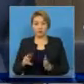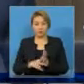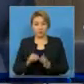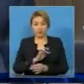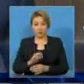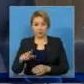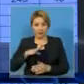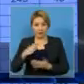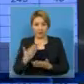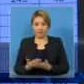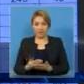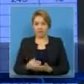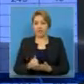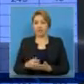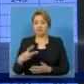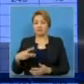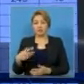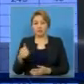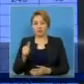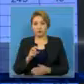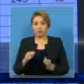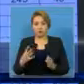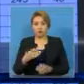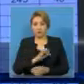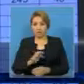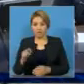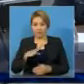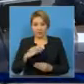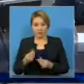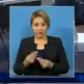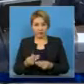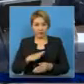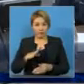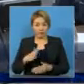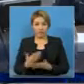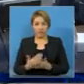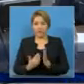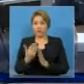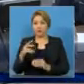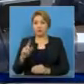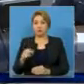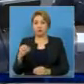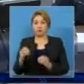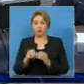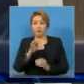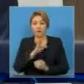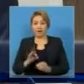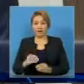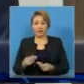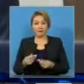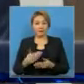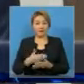324,7 миллион теңгені құрады. Негізгі капиталға 22,4 миллиард теңге инвестиция тартылды. Өсім 110%.